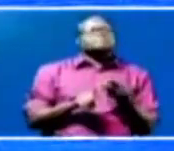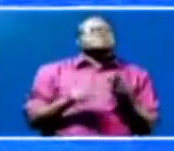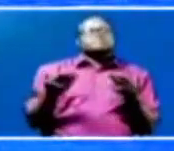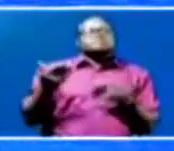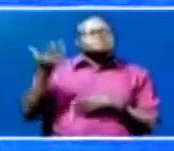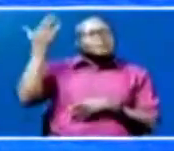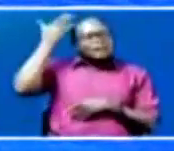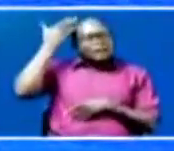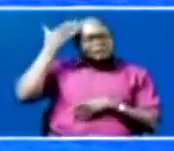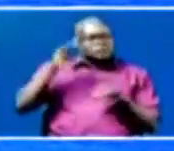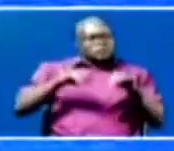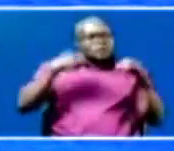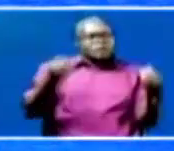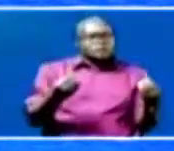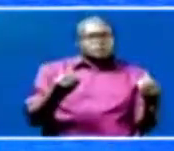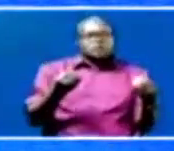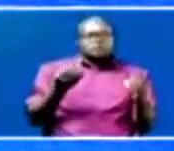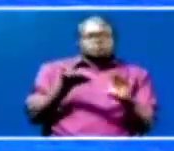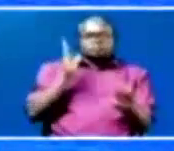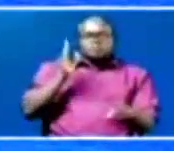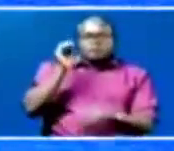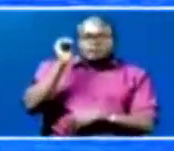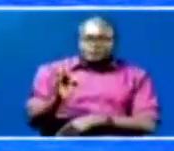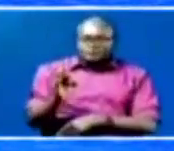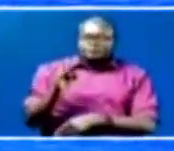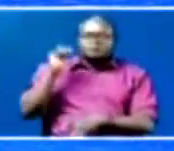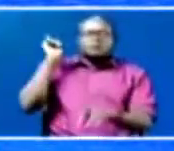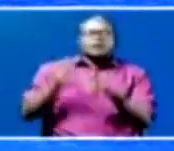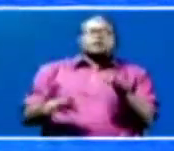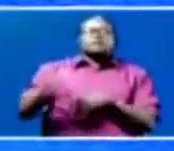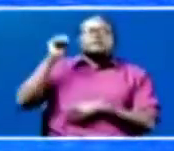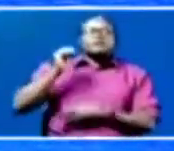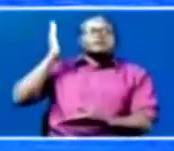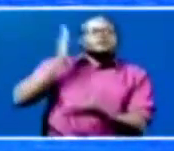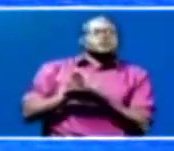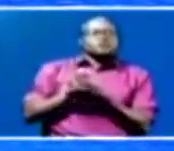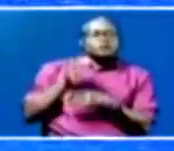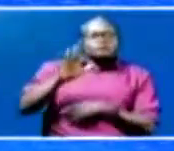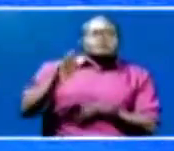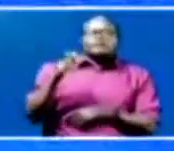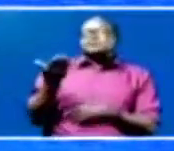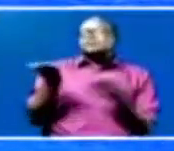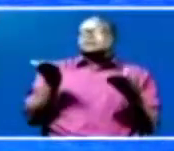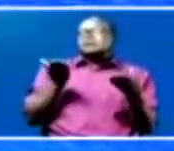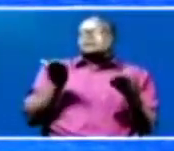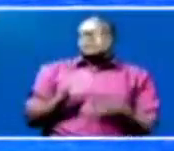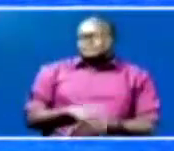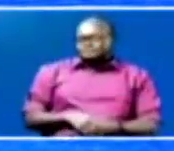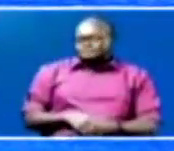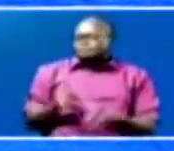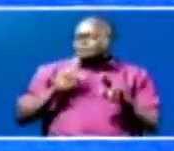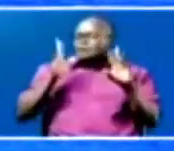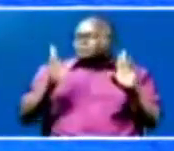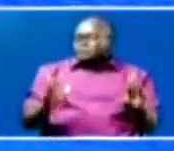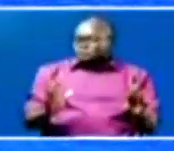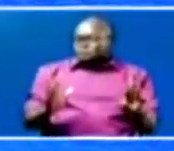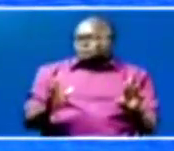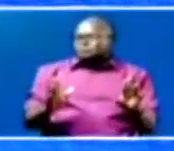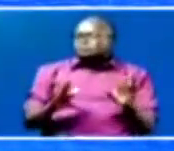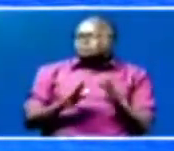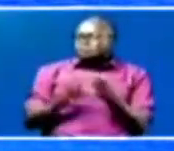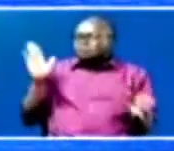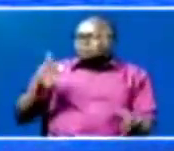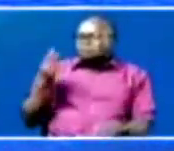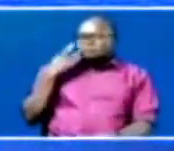wauguzi likitishia kuondoa huduma zao iwapo haki haitapatikana kwa mwenzao. Mwanahabari wetu Cecilia Wakesho na